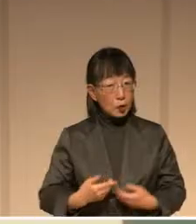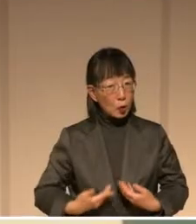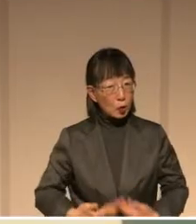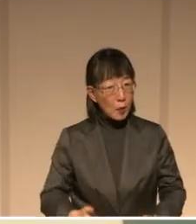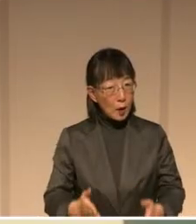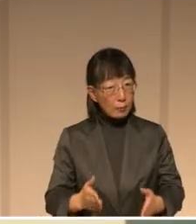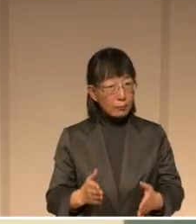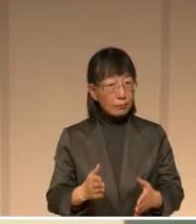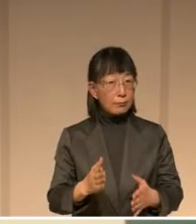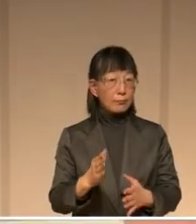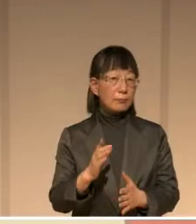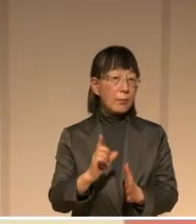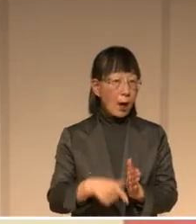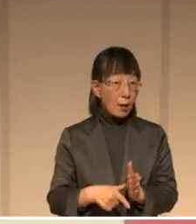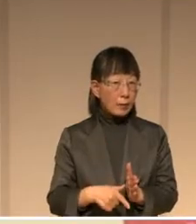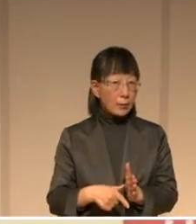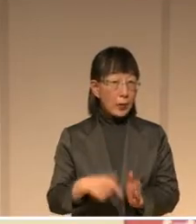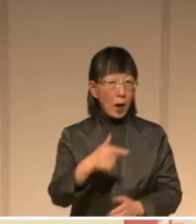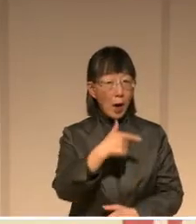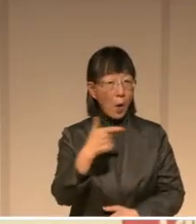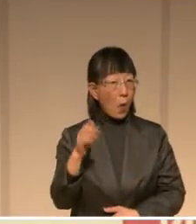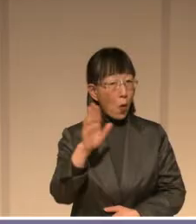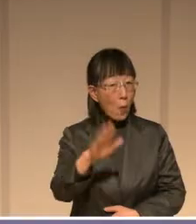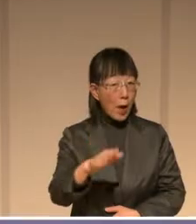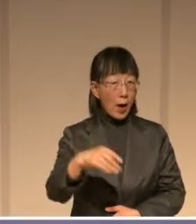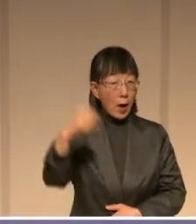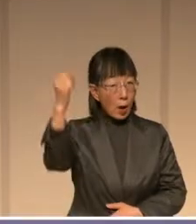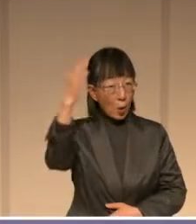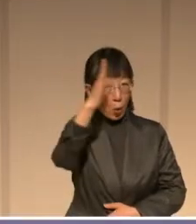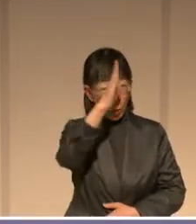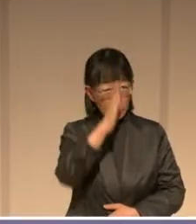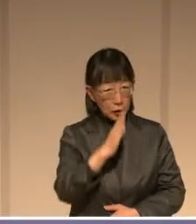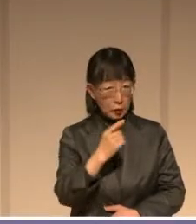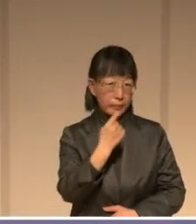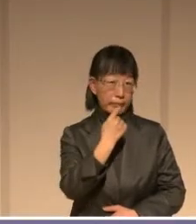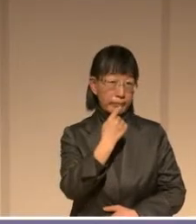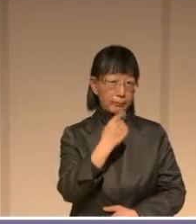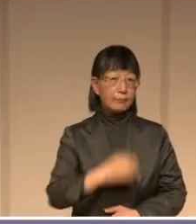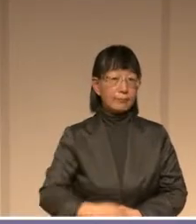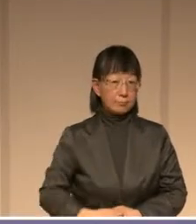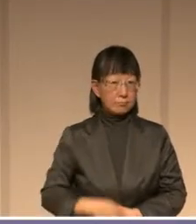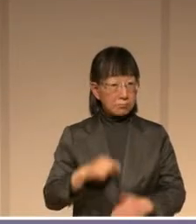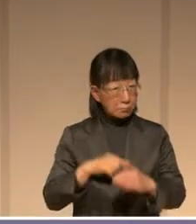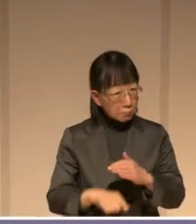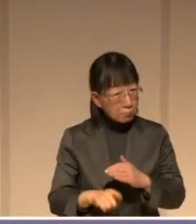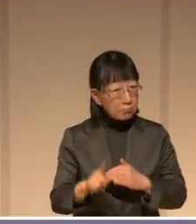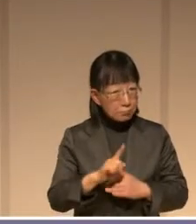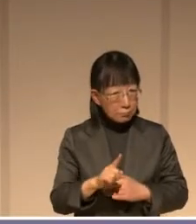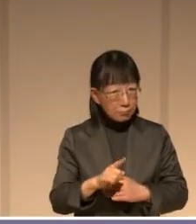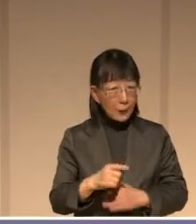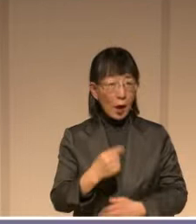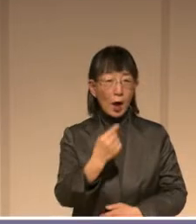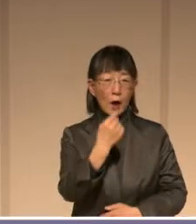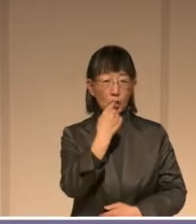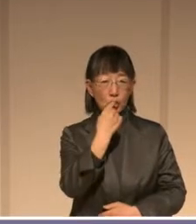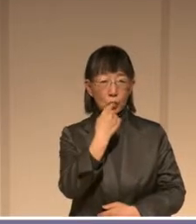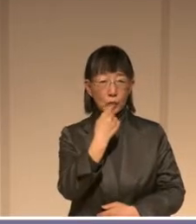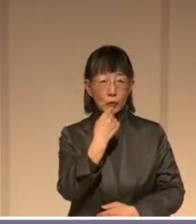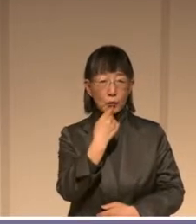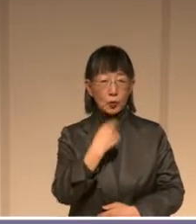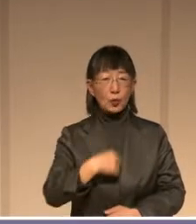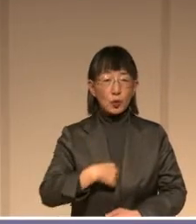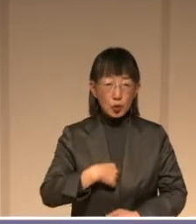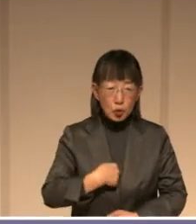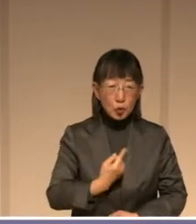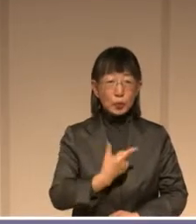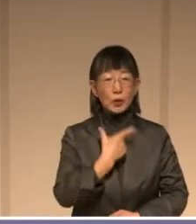いないという遅いされやすいきがはもう本当に自分のことが大好きなのでもう本当に自分を尊敬してい